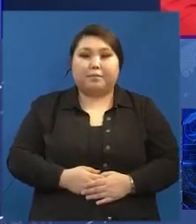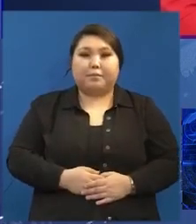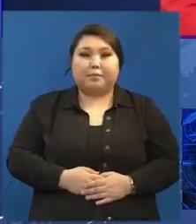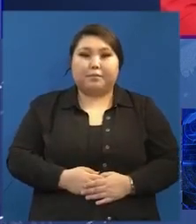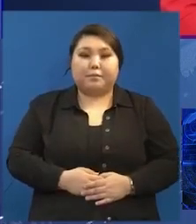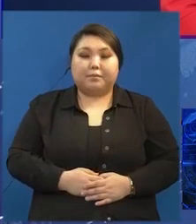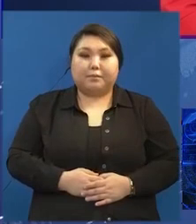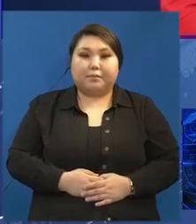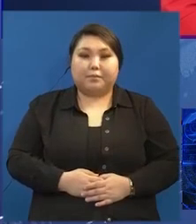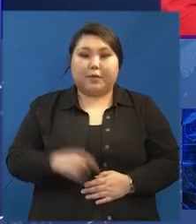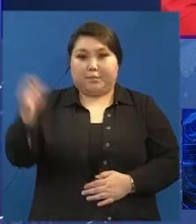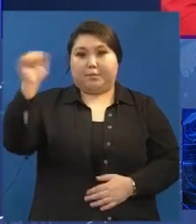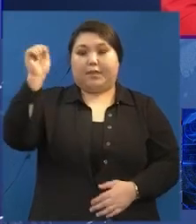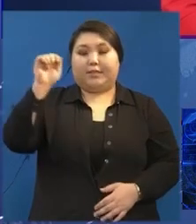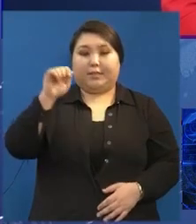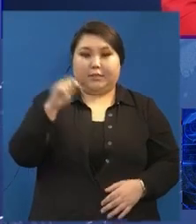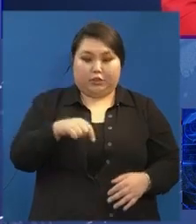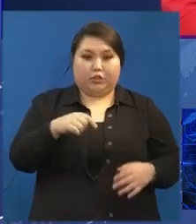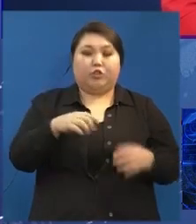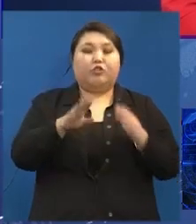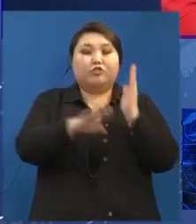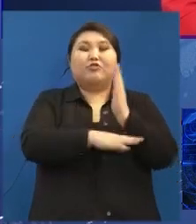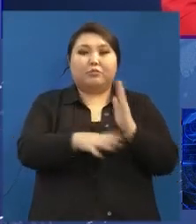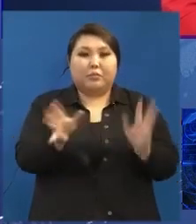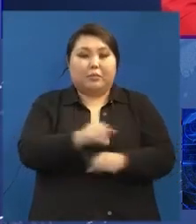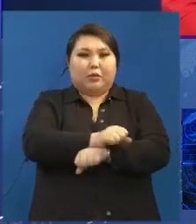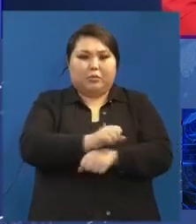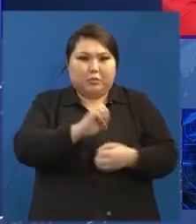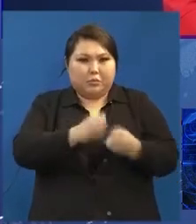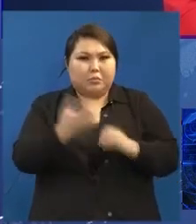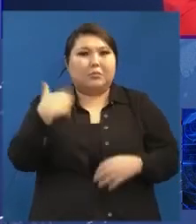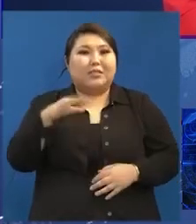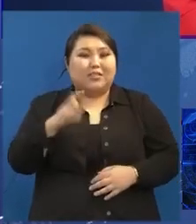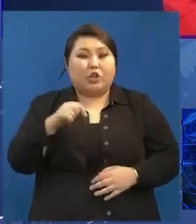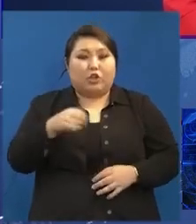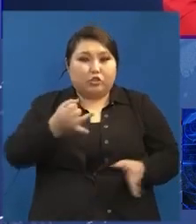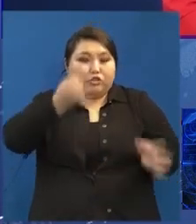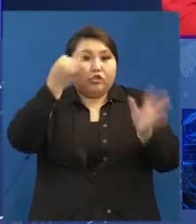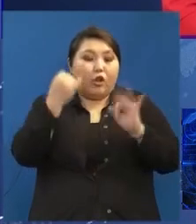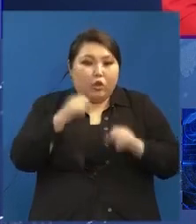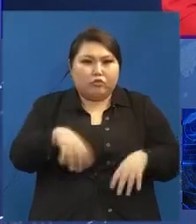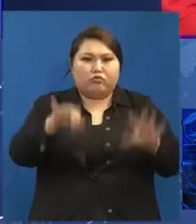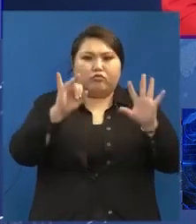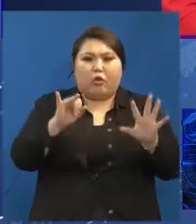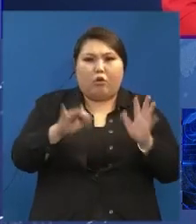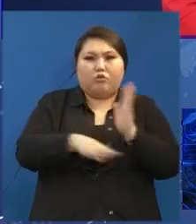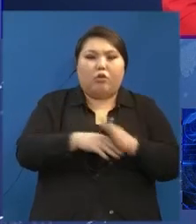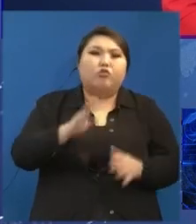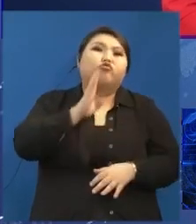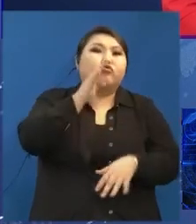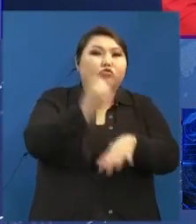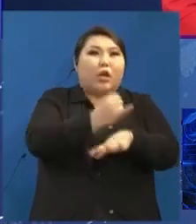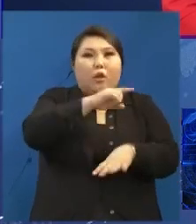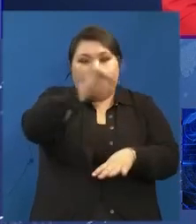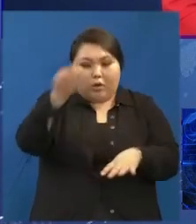одоо бас баяр ёслолын өдрүүдэд баривчлагаа хийгддэг байсан бол одоо 7 хоногийн 7 өдөр өглөө